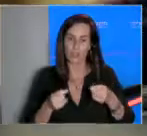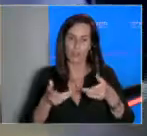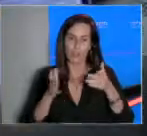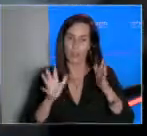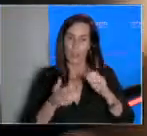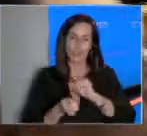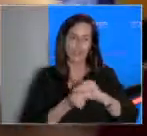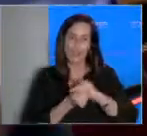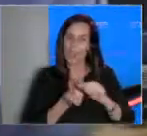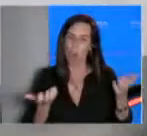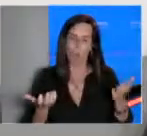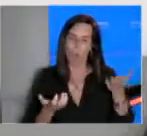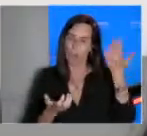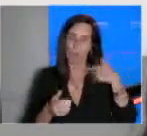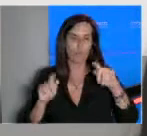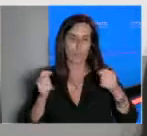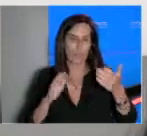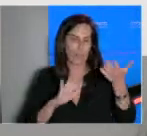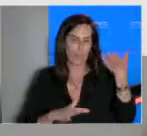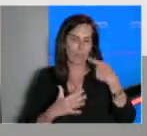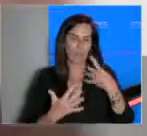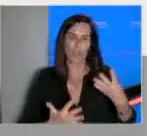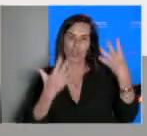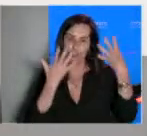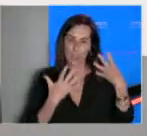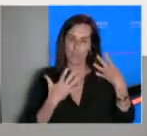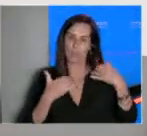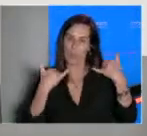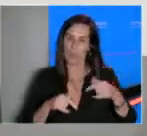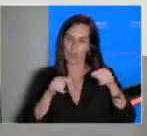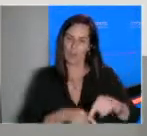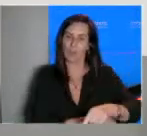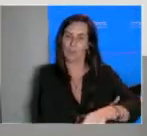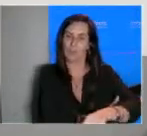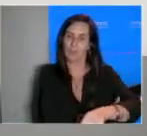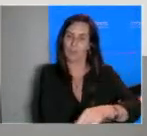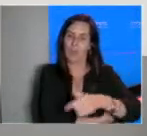מאוד נשחקו מאז. הייתה עוד שביתה לפני 9 שנים, ועכשיו זאת,